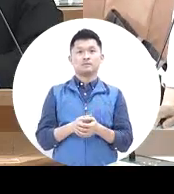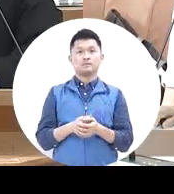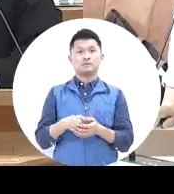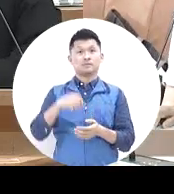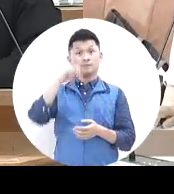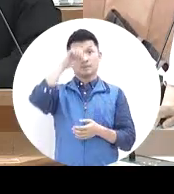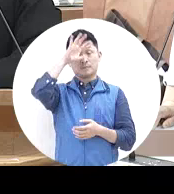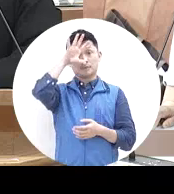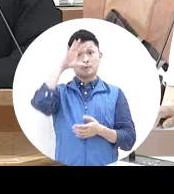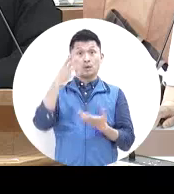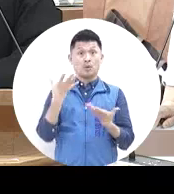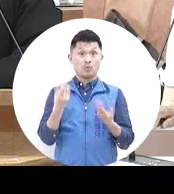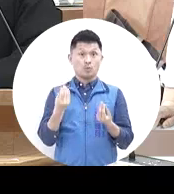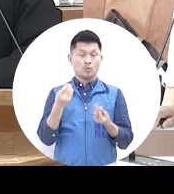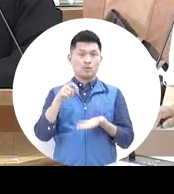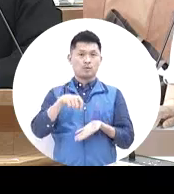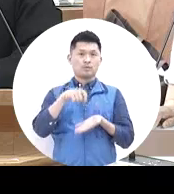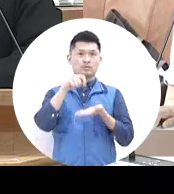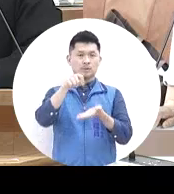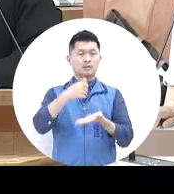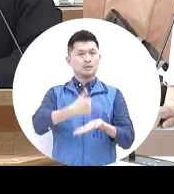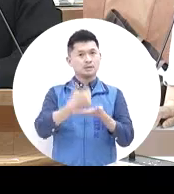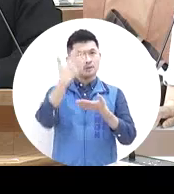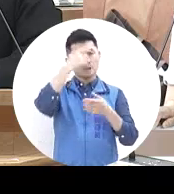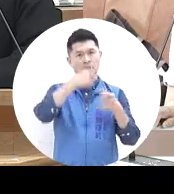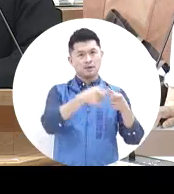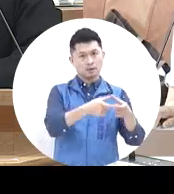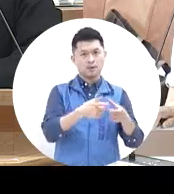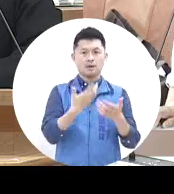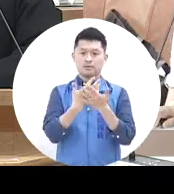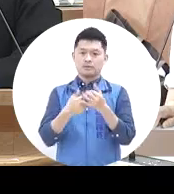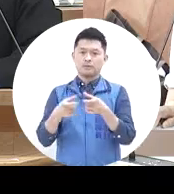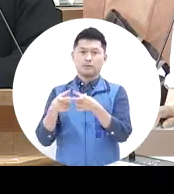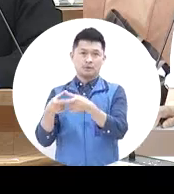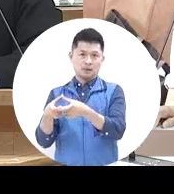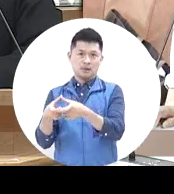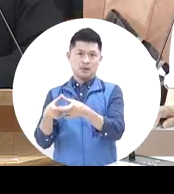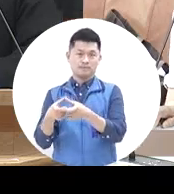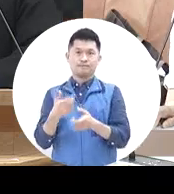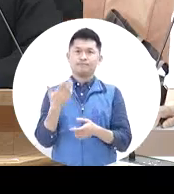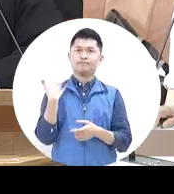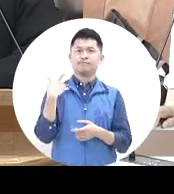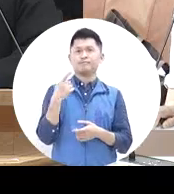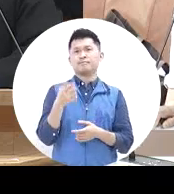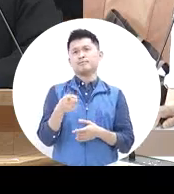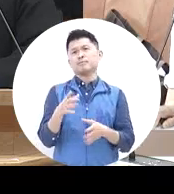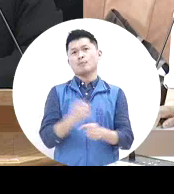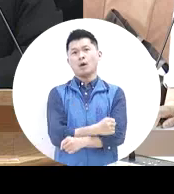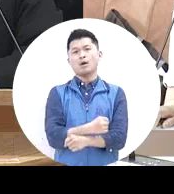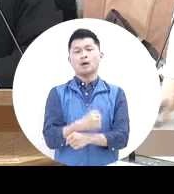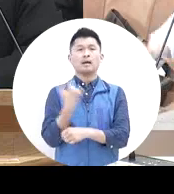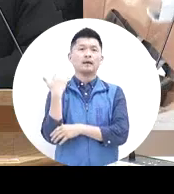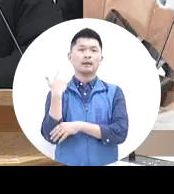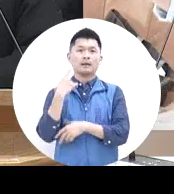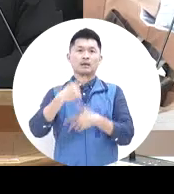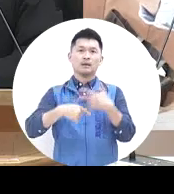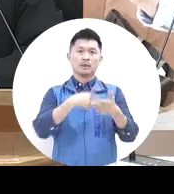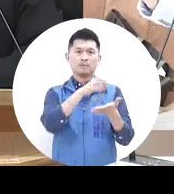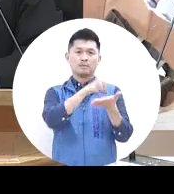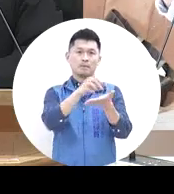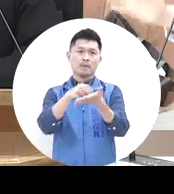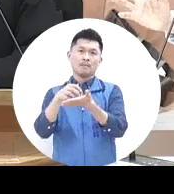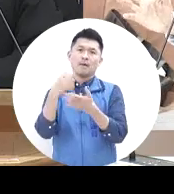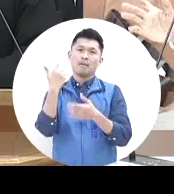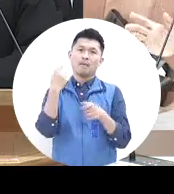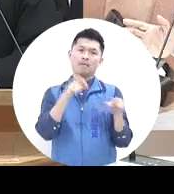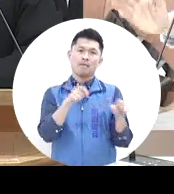提出咱的敬老卡。咱的学生卡，当初你嘛是医师，一定爱等一礼拜。后来阮无当会